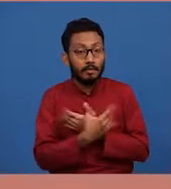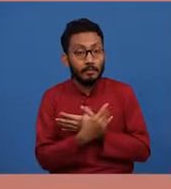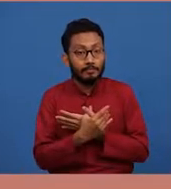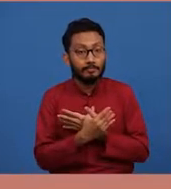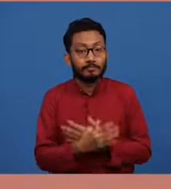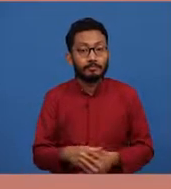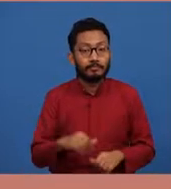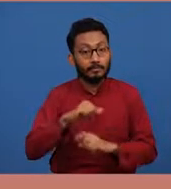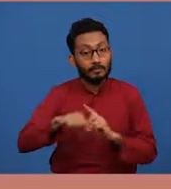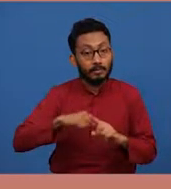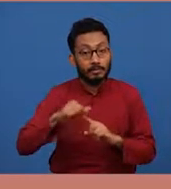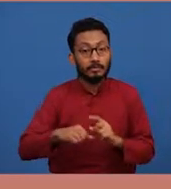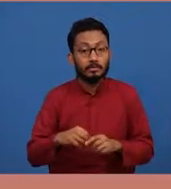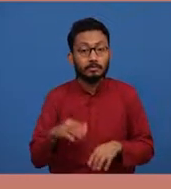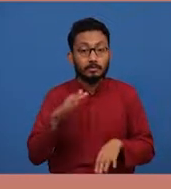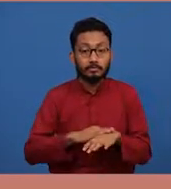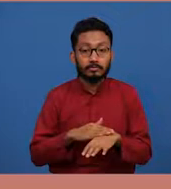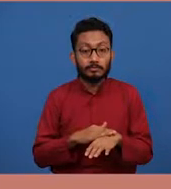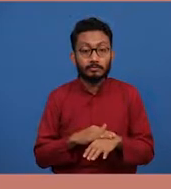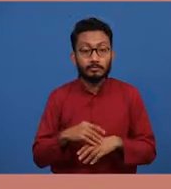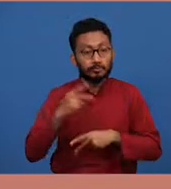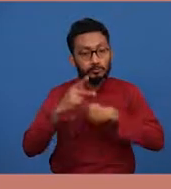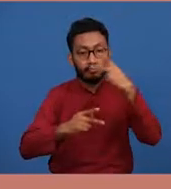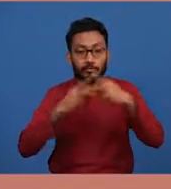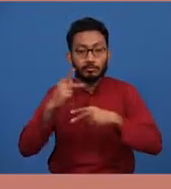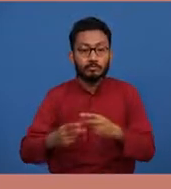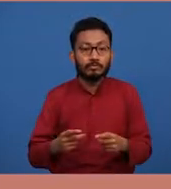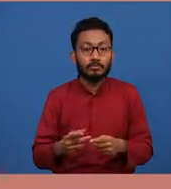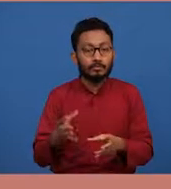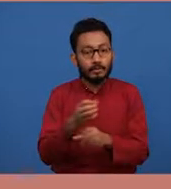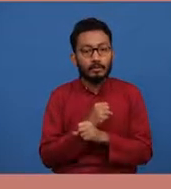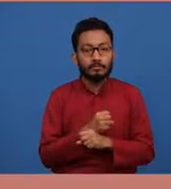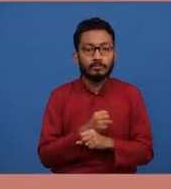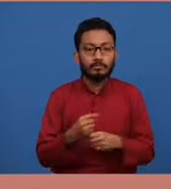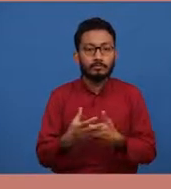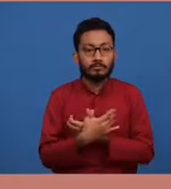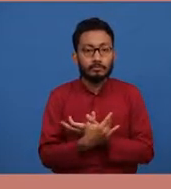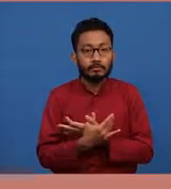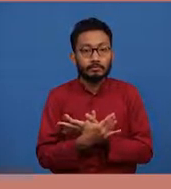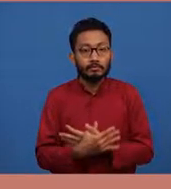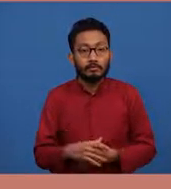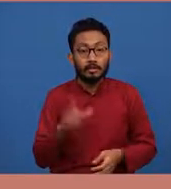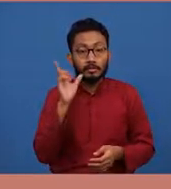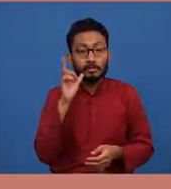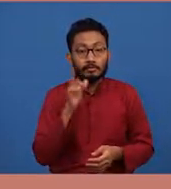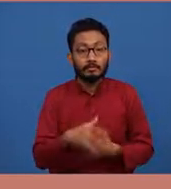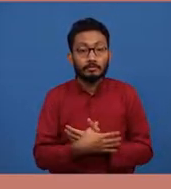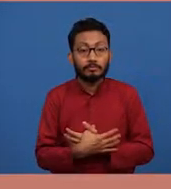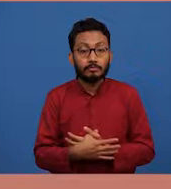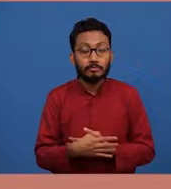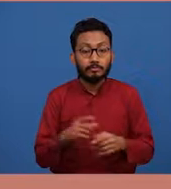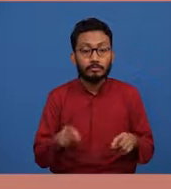Apabila para pengunjung hendak menangkap Rama-Rama, lebah akan terbang mengelilingi